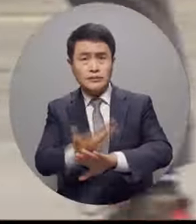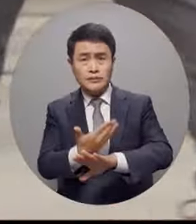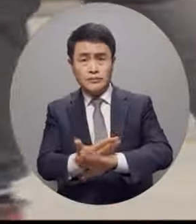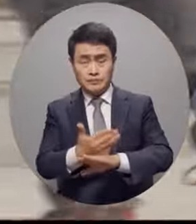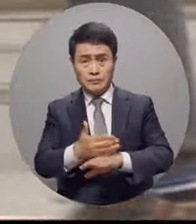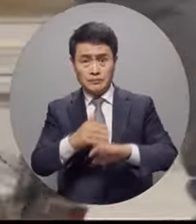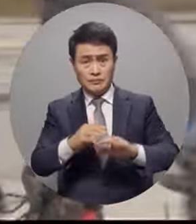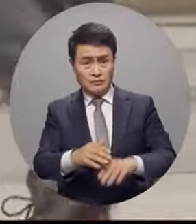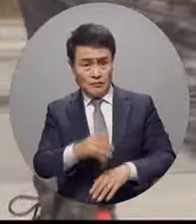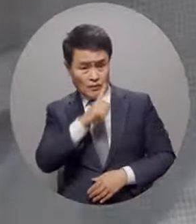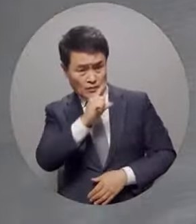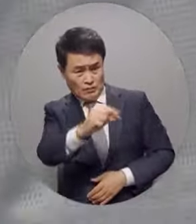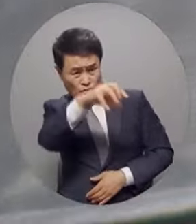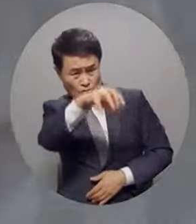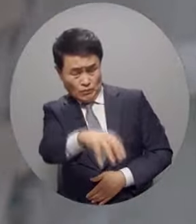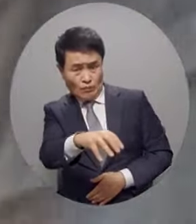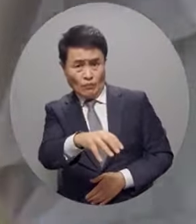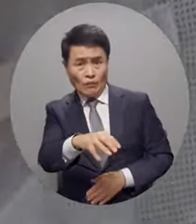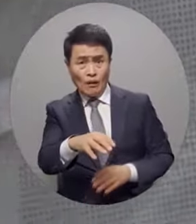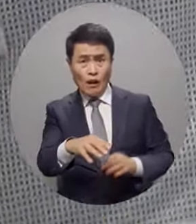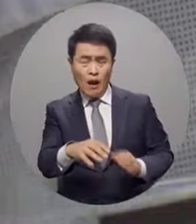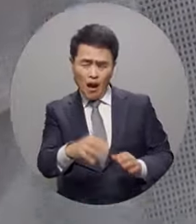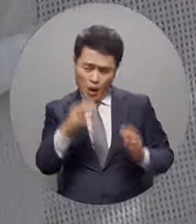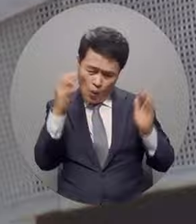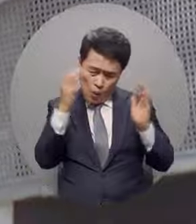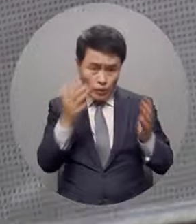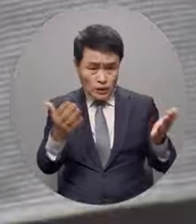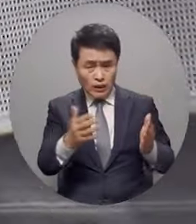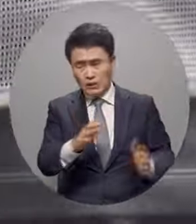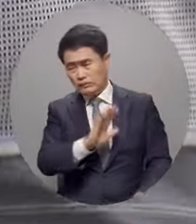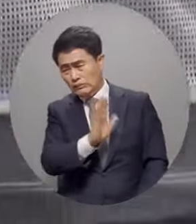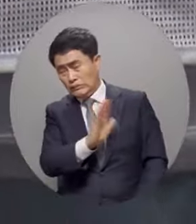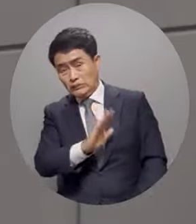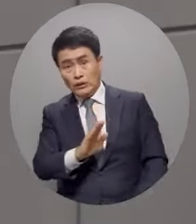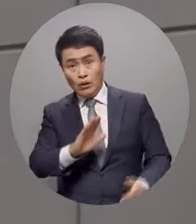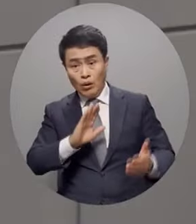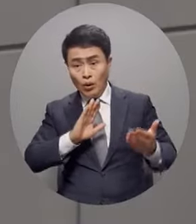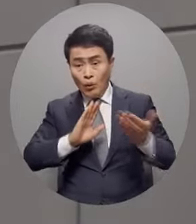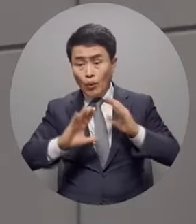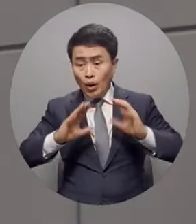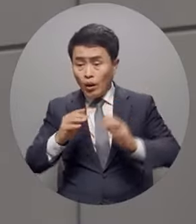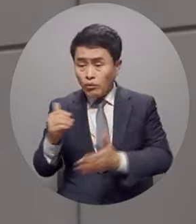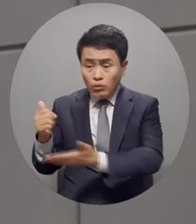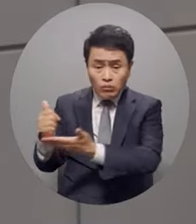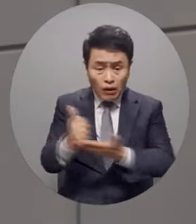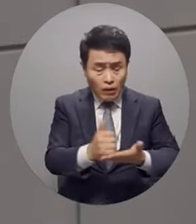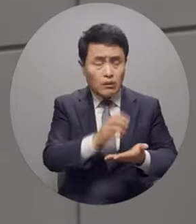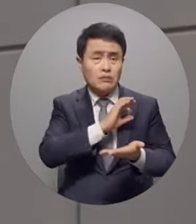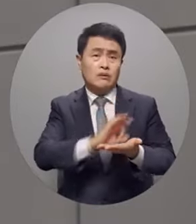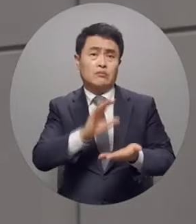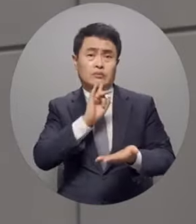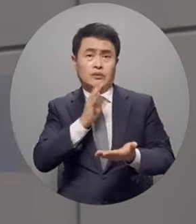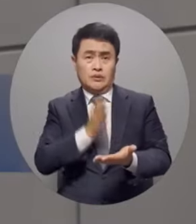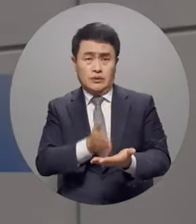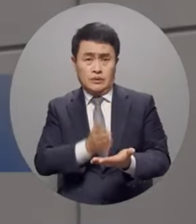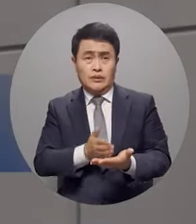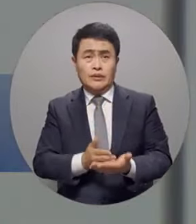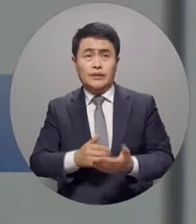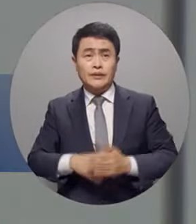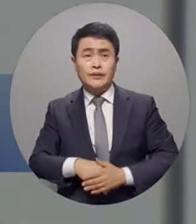거리가 먼 현장이나 고된 업무를 다들 외면해서 외국인을 데려다 쓸 수밖에 없다고 주장합니다.